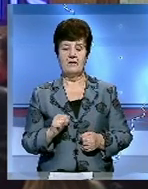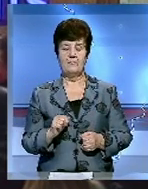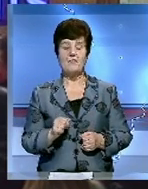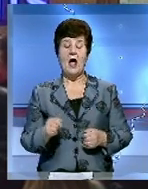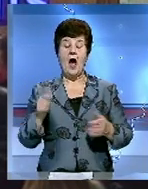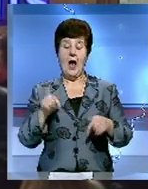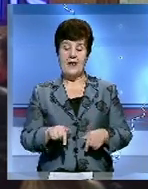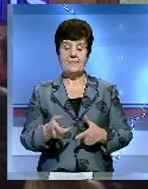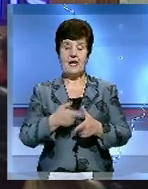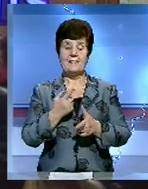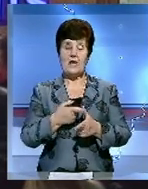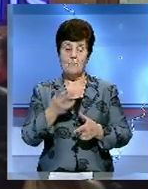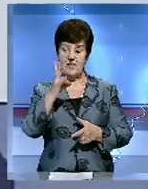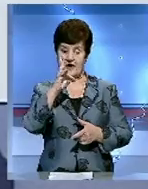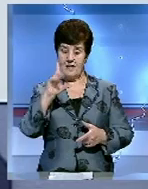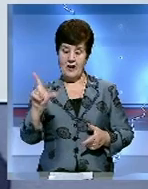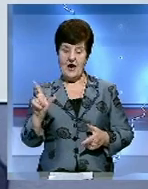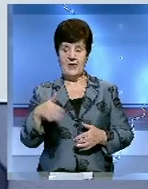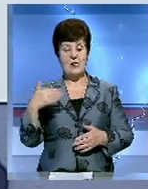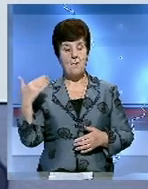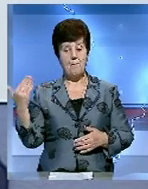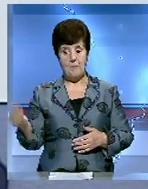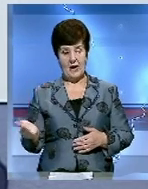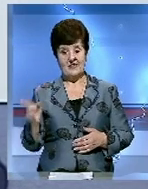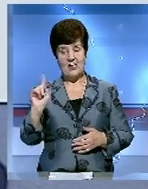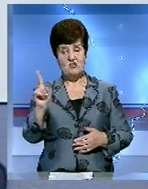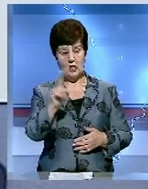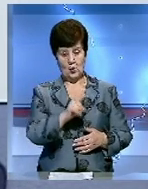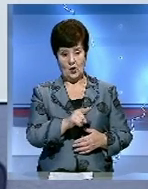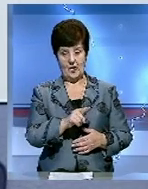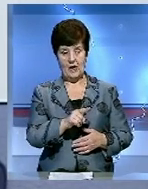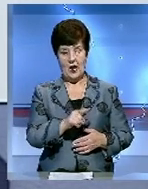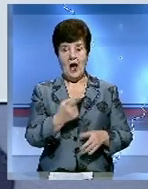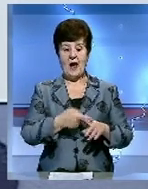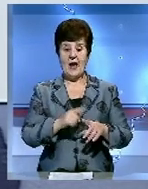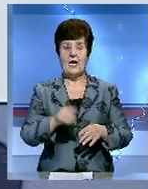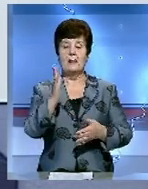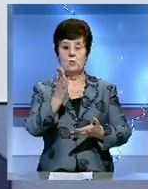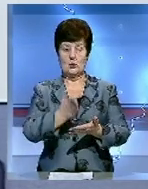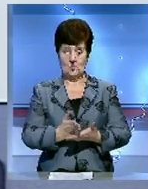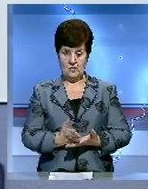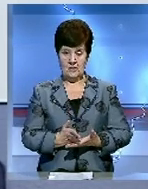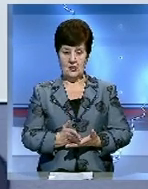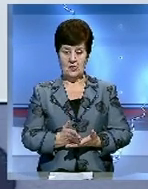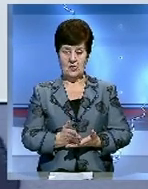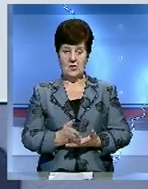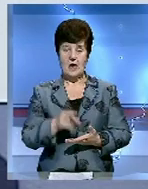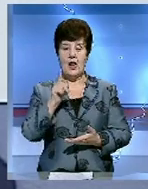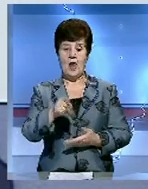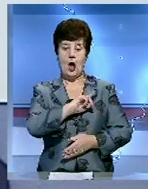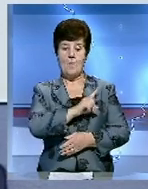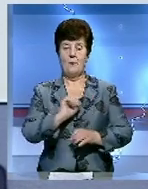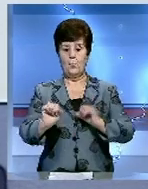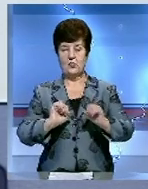că din partea celor care sunt la putere, din